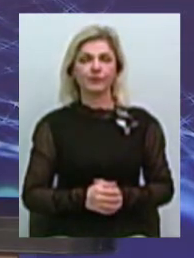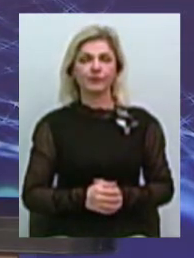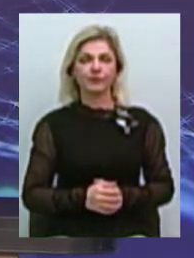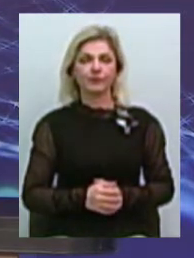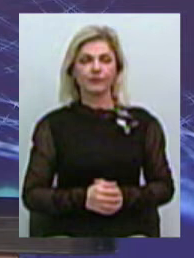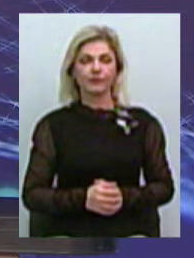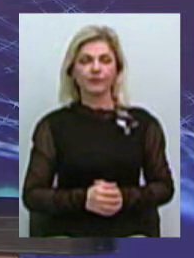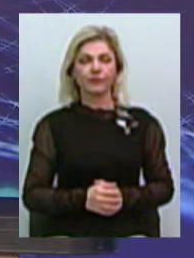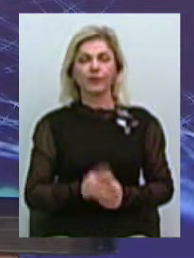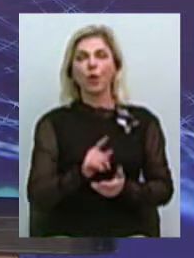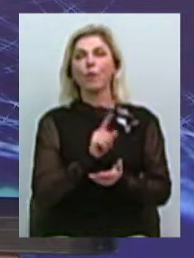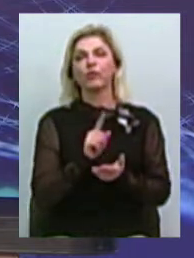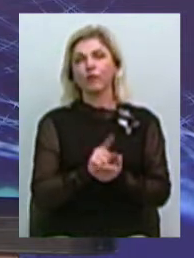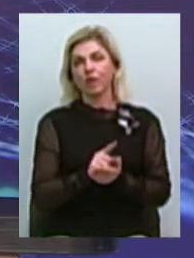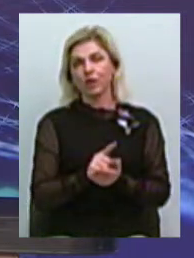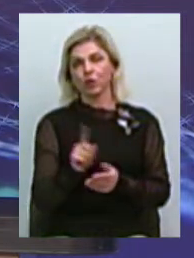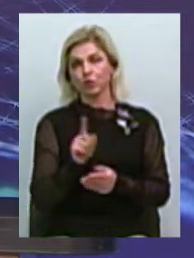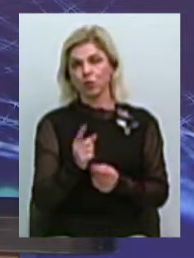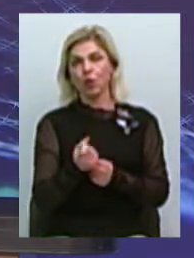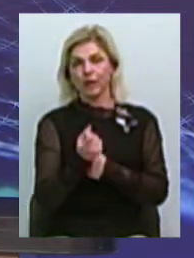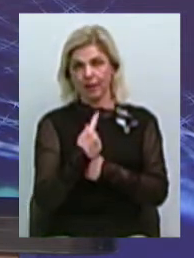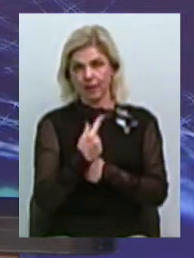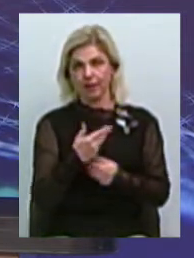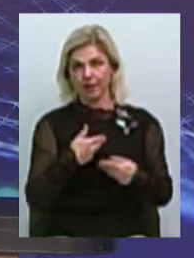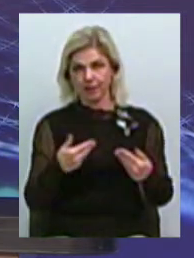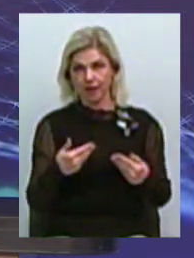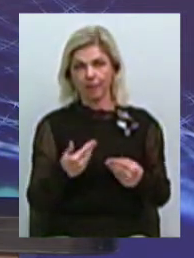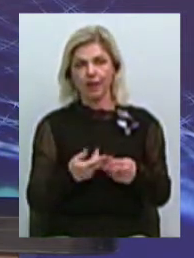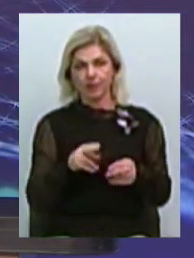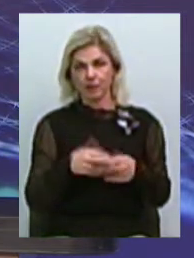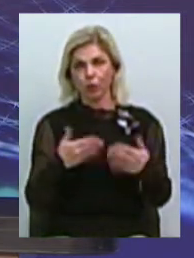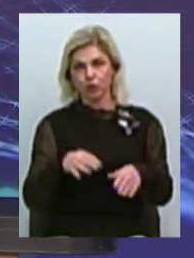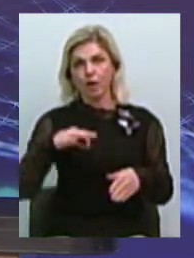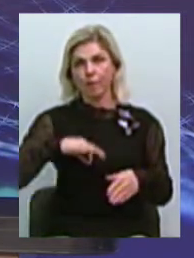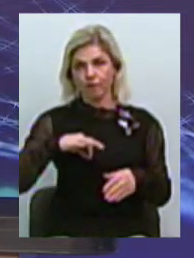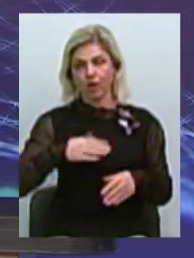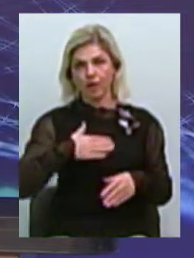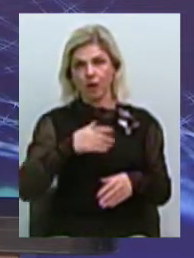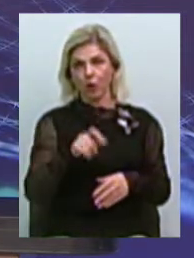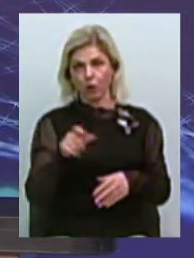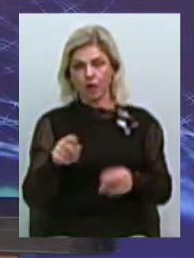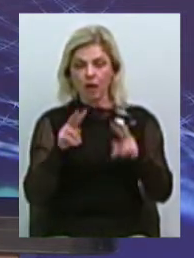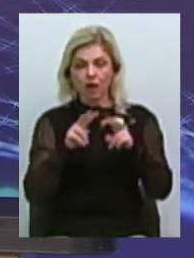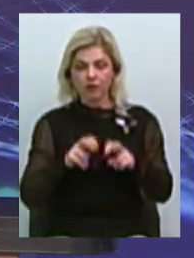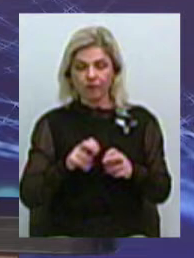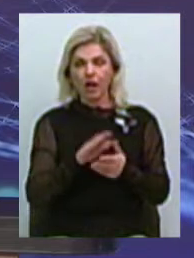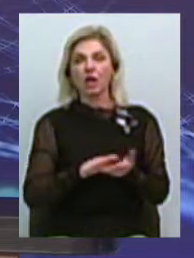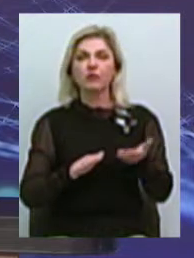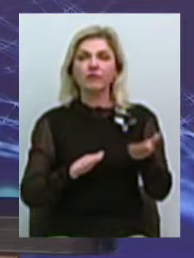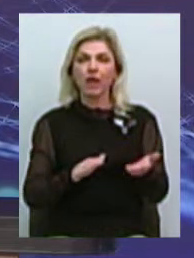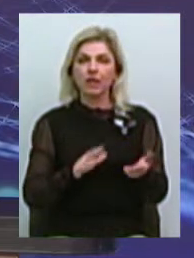ще повноваження, якими наділені, і цим уже користуються наші громадяни, ми розглядаємо звернення